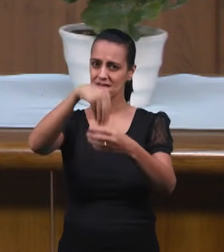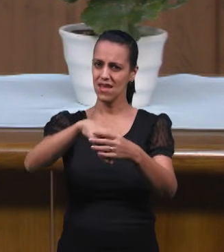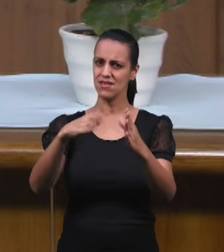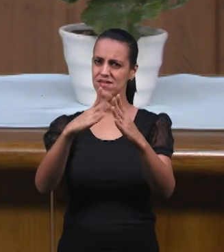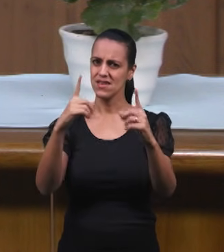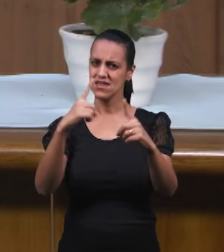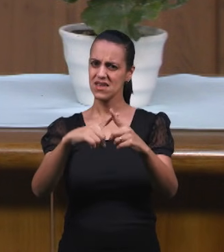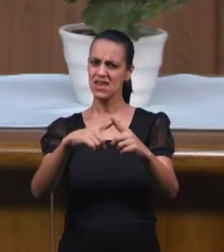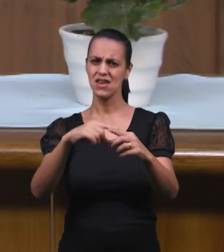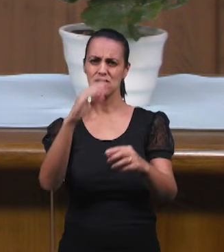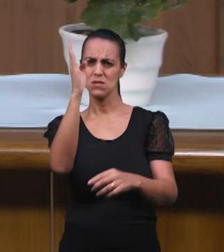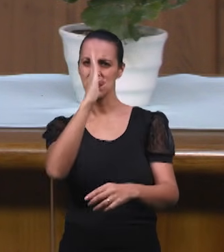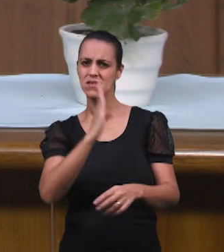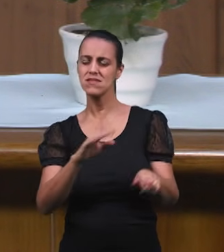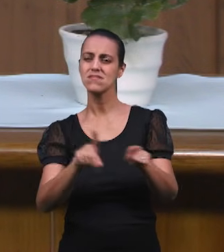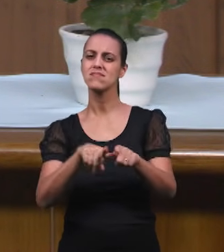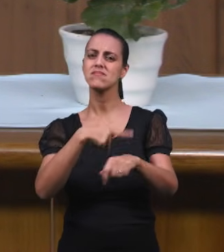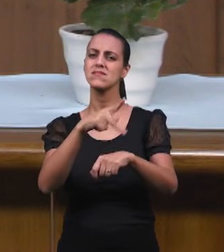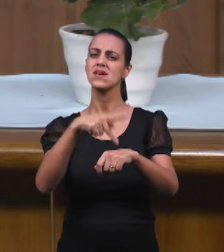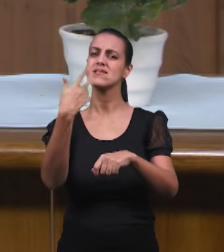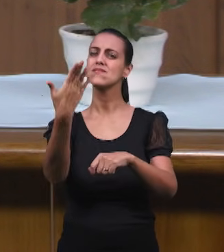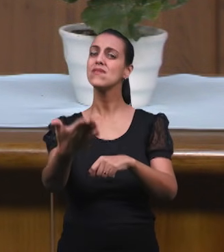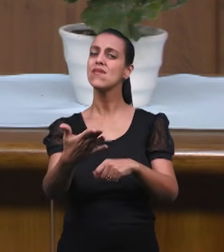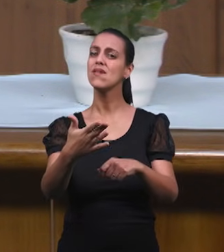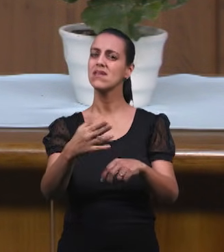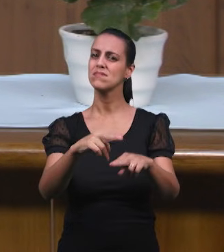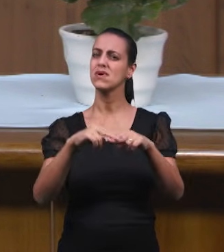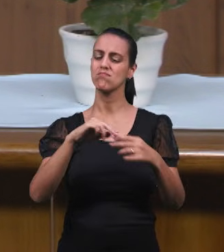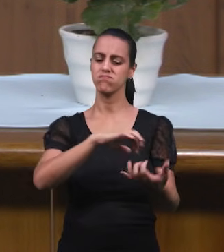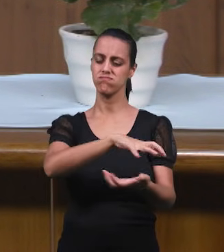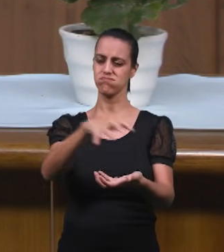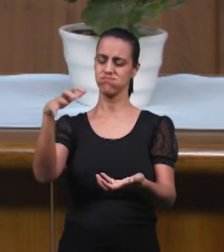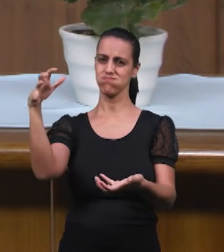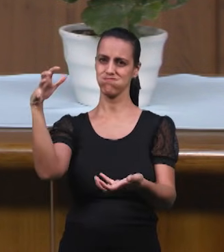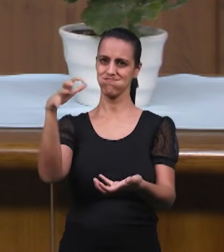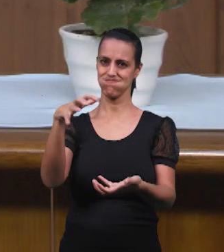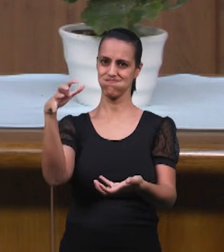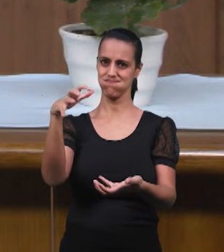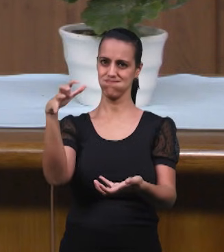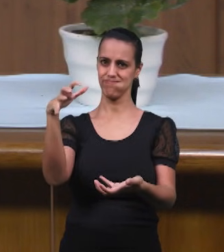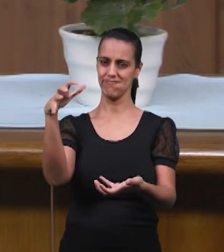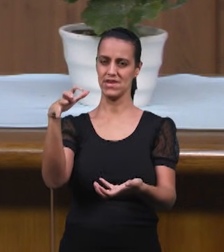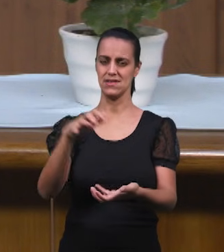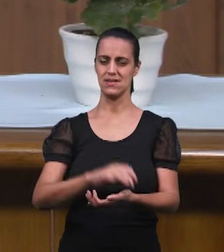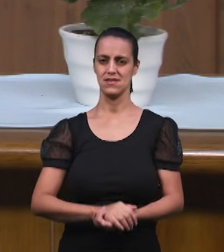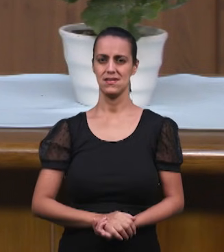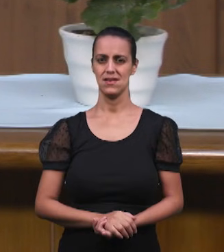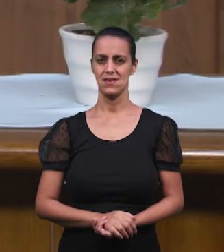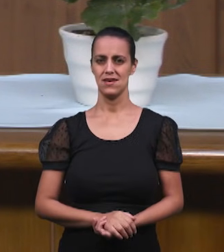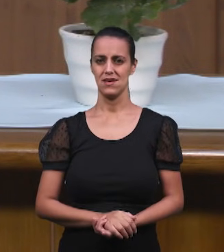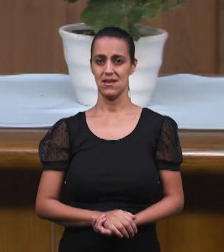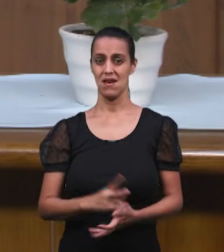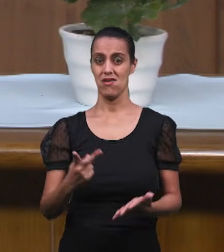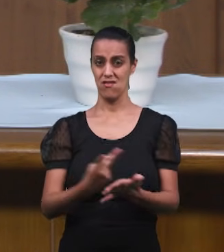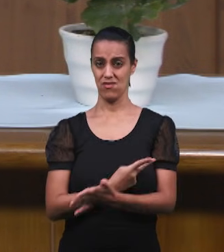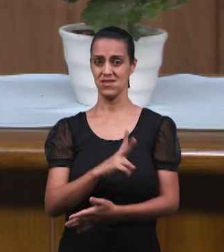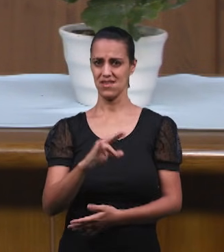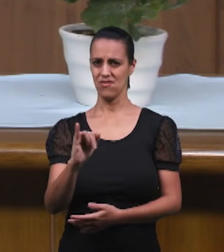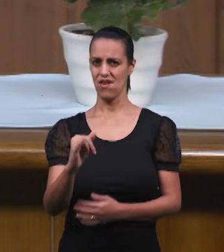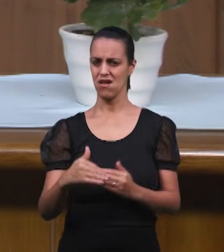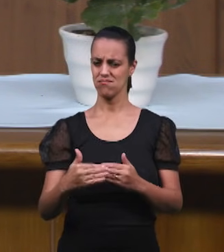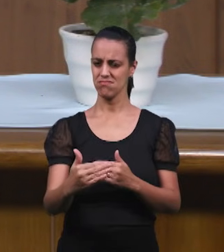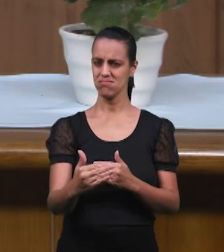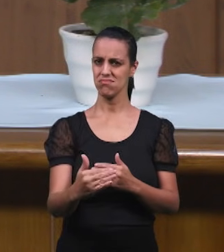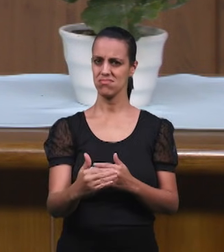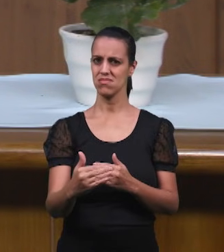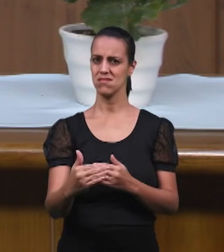avec les églises dans tout le Brésil et aussi à l'étranger par notre signal via satellite. Va se passer